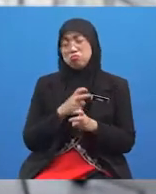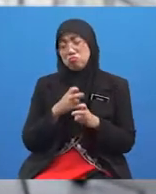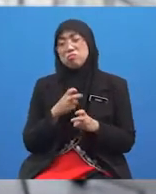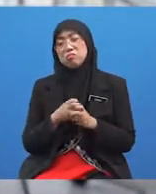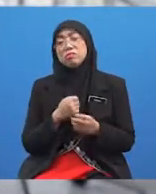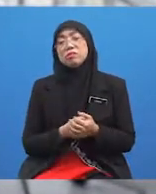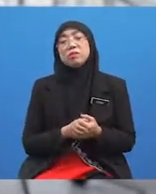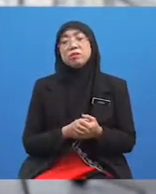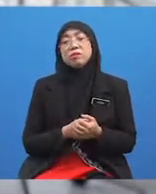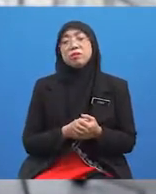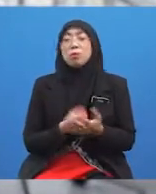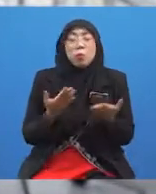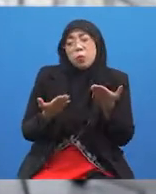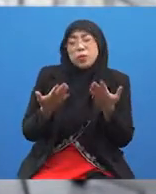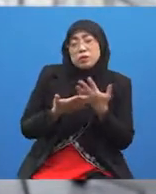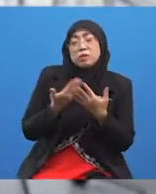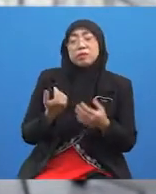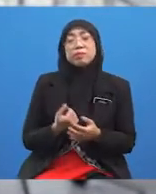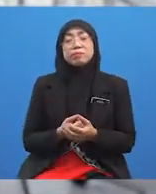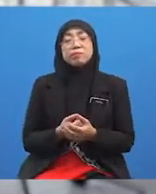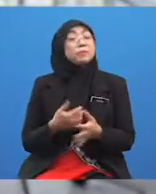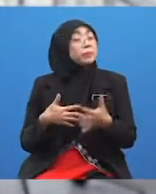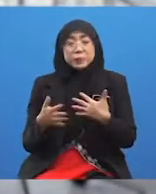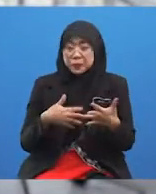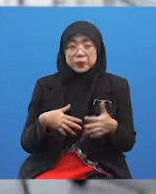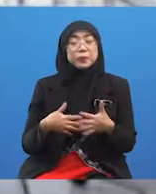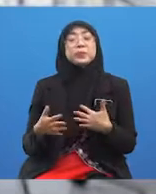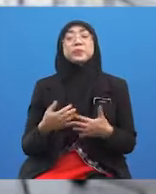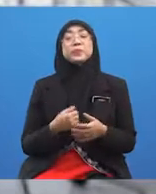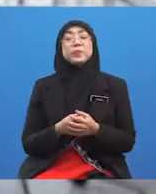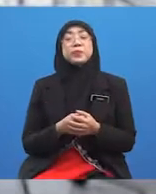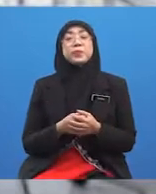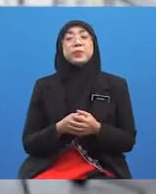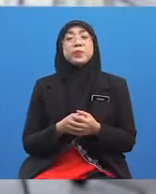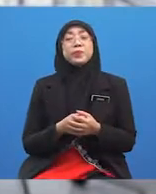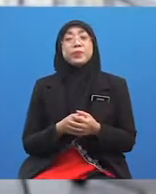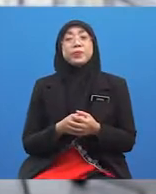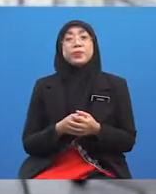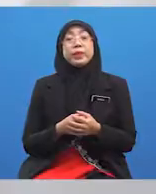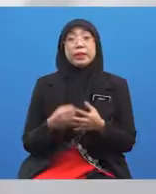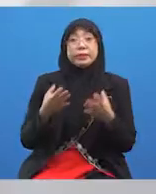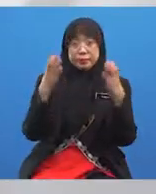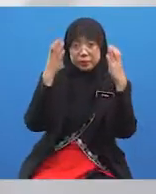ada yang kata susah. Tak berapa pelajar. Di sini, cikgu akan memperkenalkan teknik mengingat